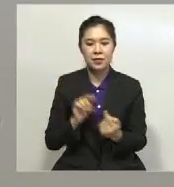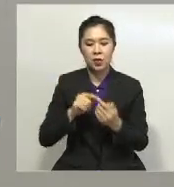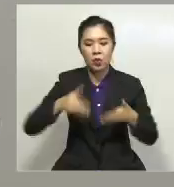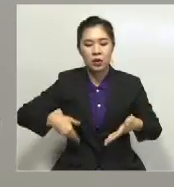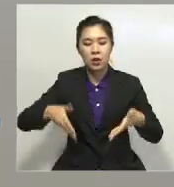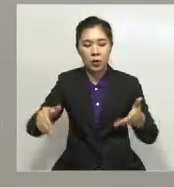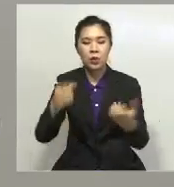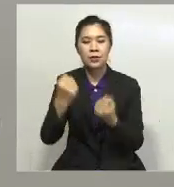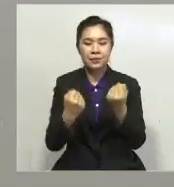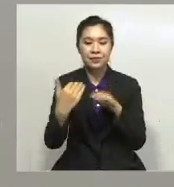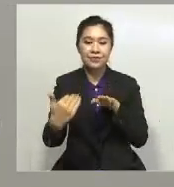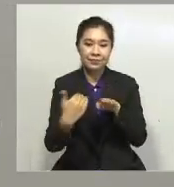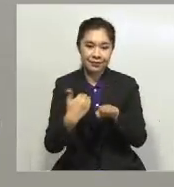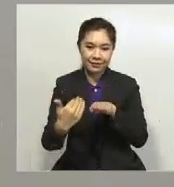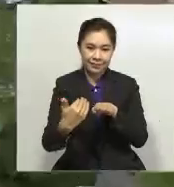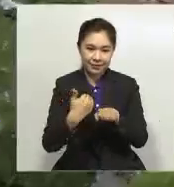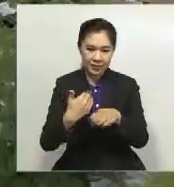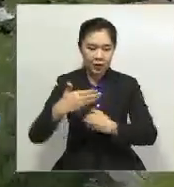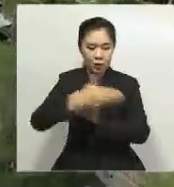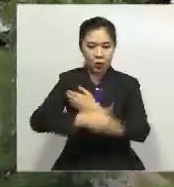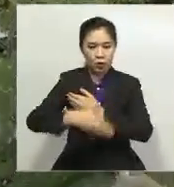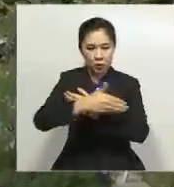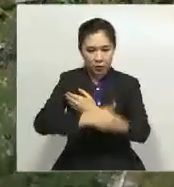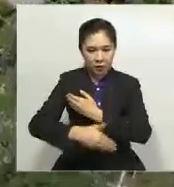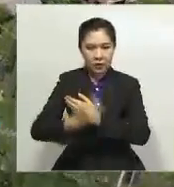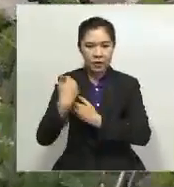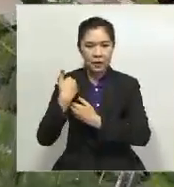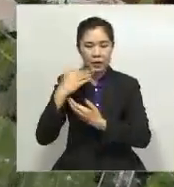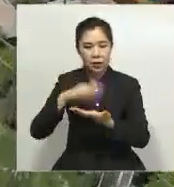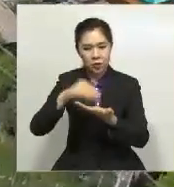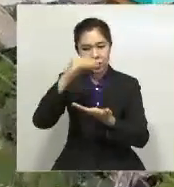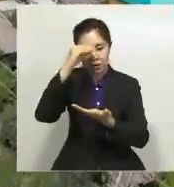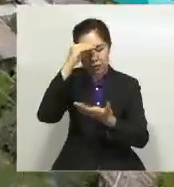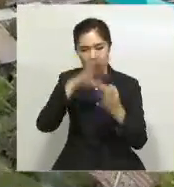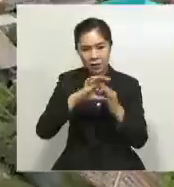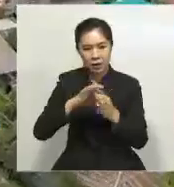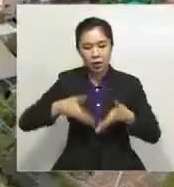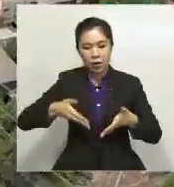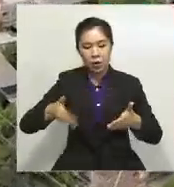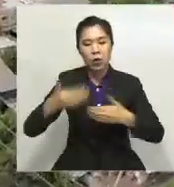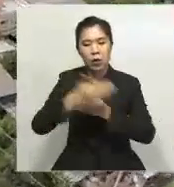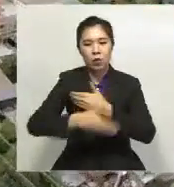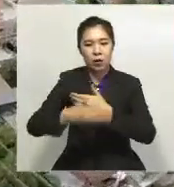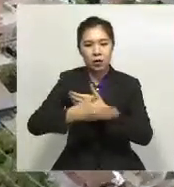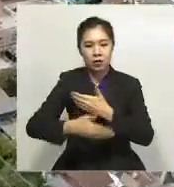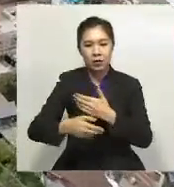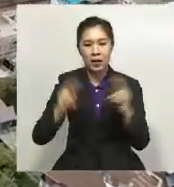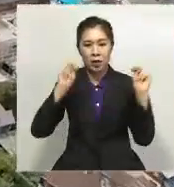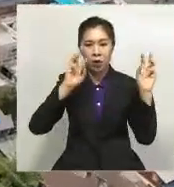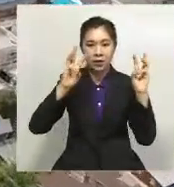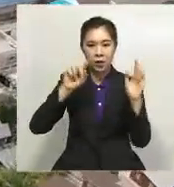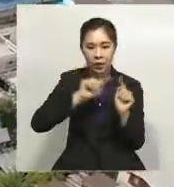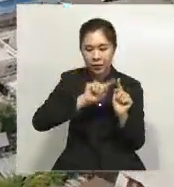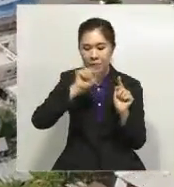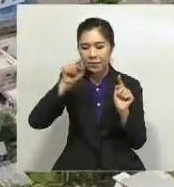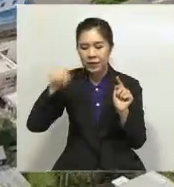นโครงข่ายคมนาคมทางรางและเร่งรัดศึกษาการเชื่อมต่อเส้นทางรถไฟจากจังหวัดนครสวรรค์ไปยังอ